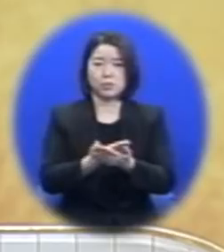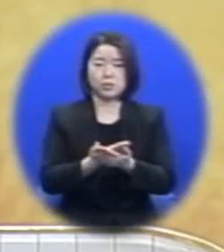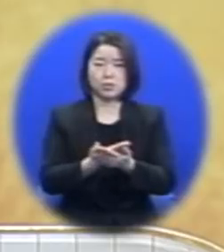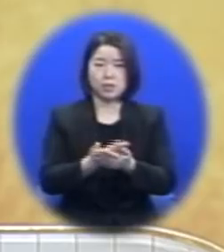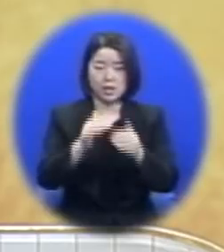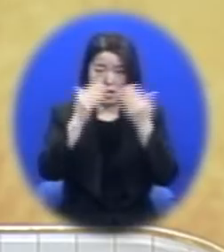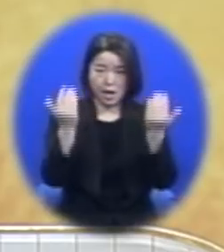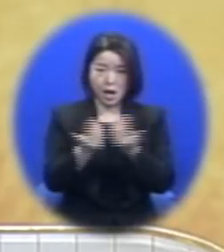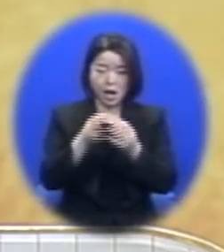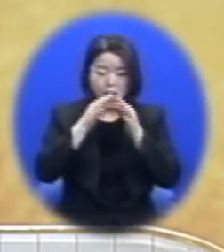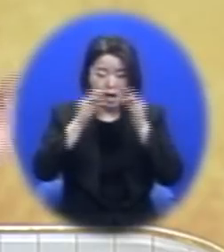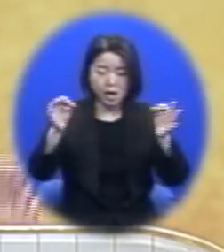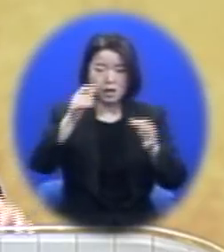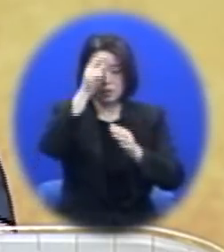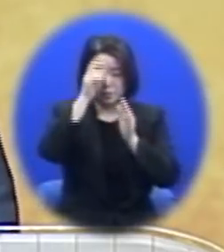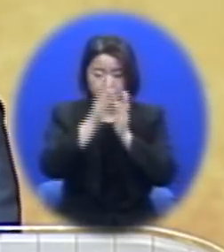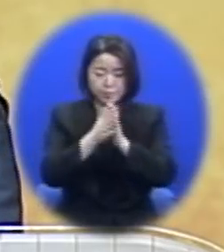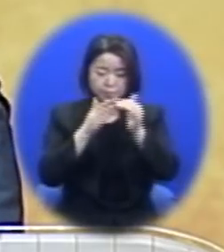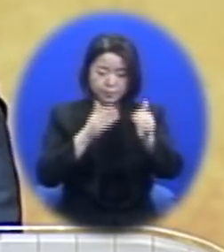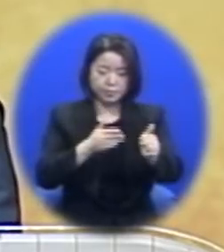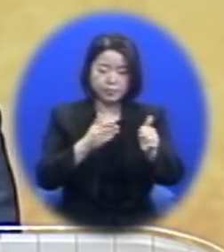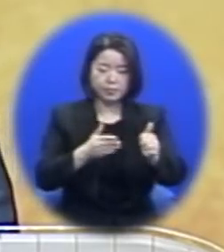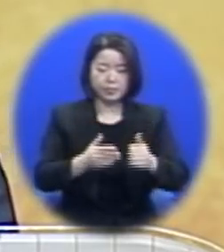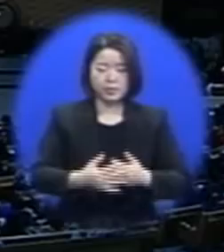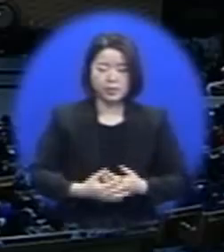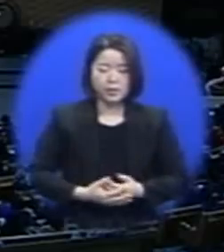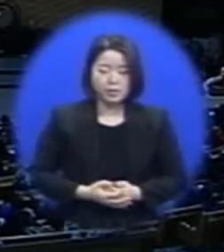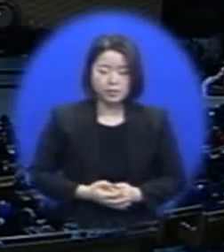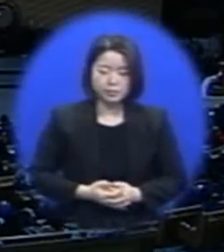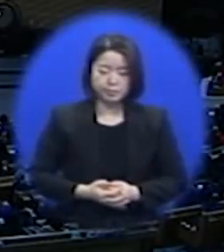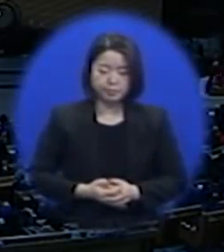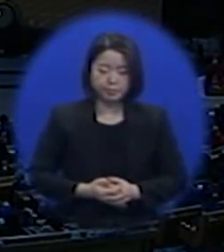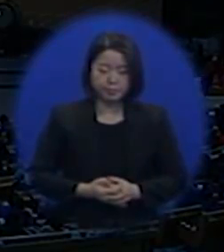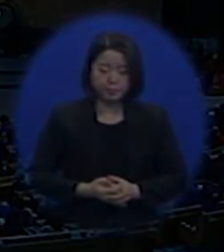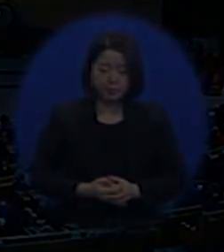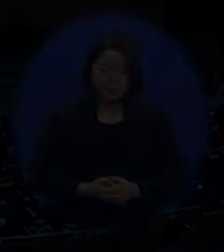우리 다 같이 통성으로 기도하겠습니다. 은혜와 사랑이 충만하신 아버지 하나님.